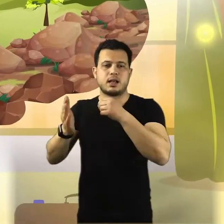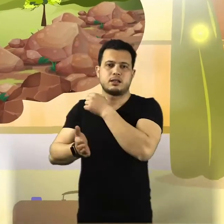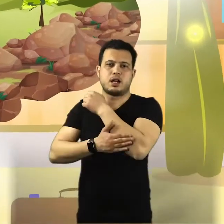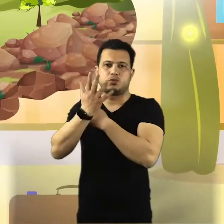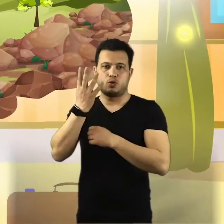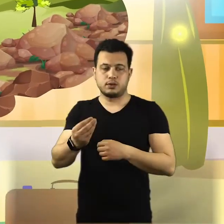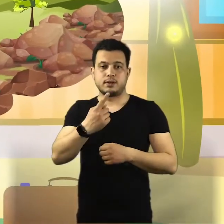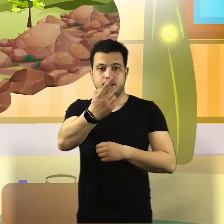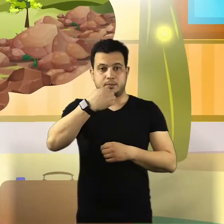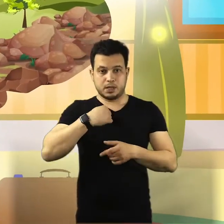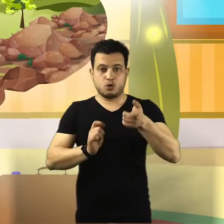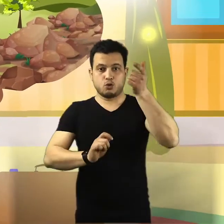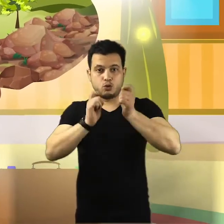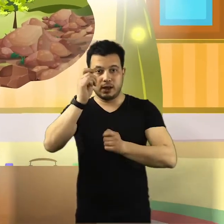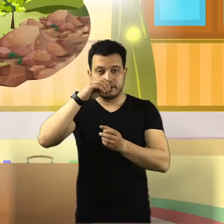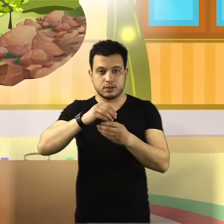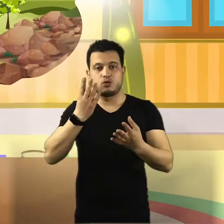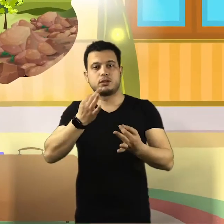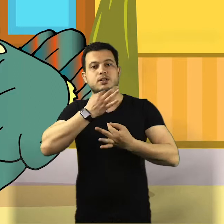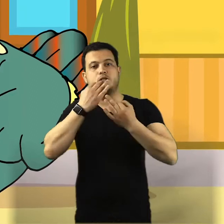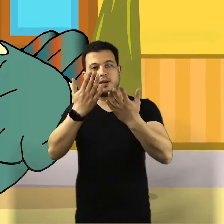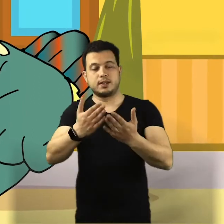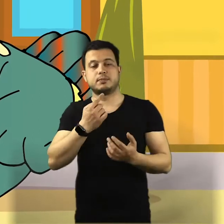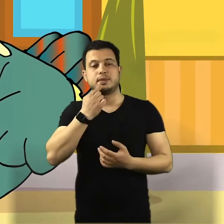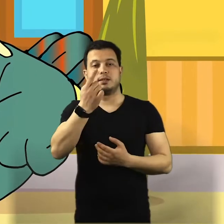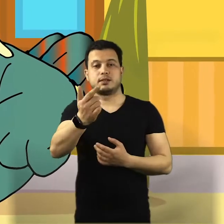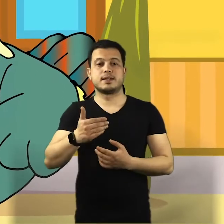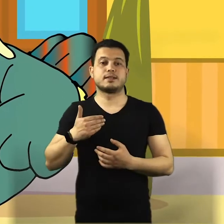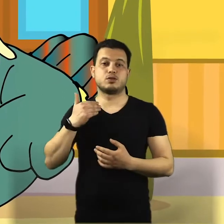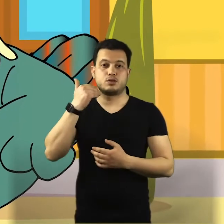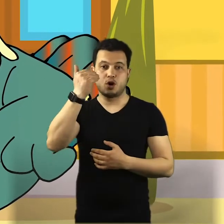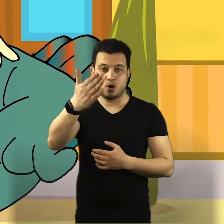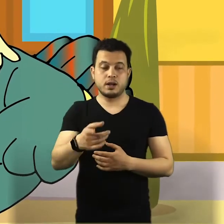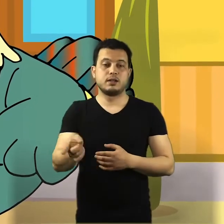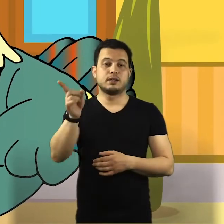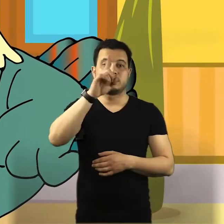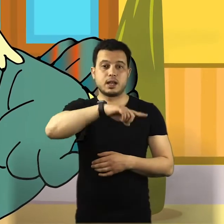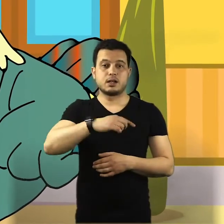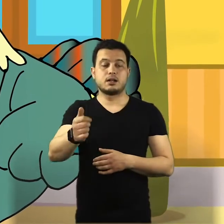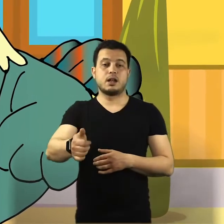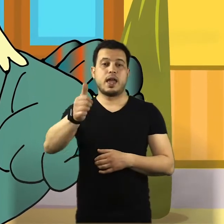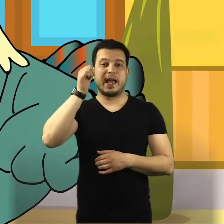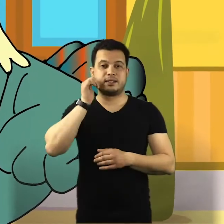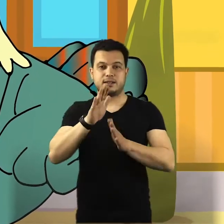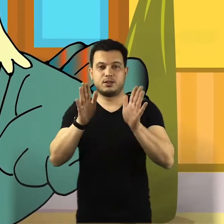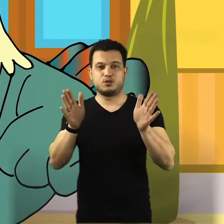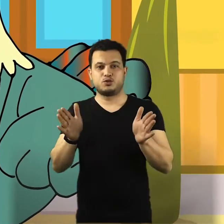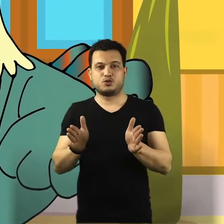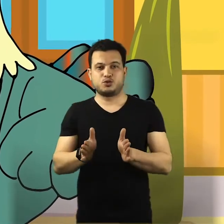kullandığınız için teşekkürler Dedikten sonra tekrar eski boyutuna döndü